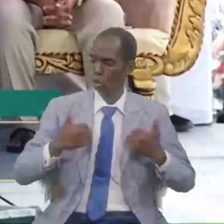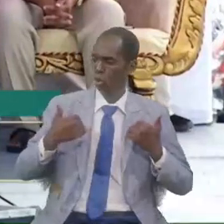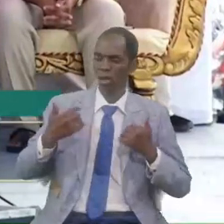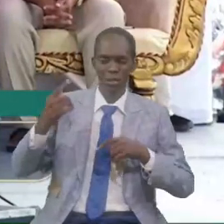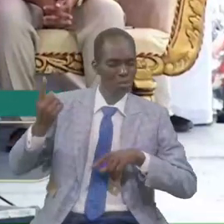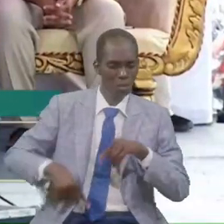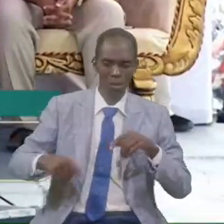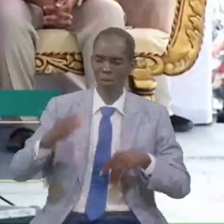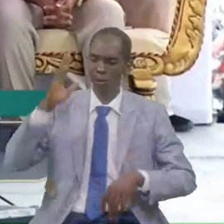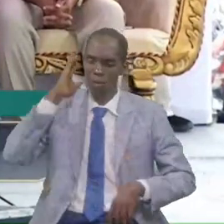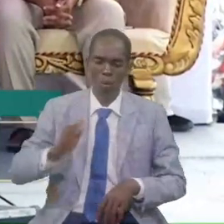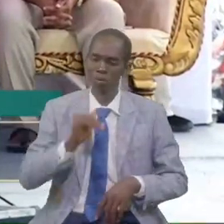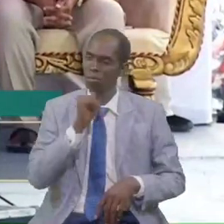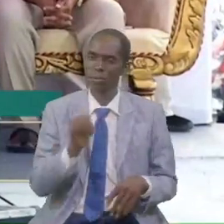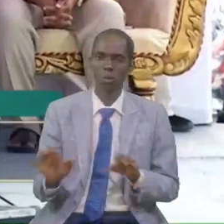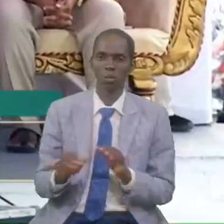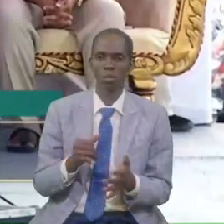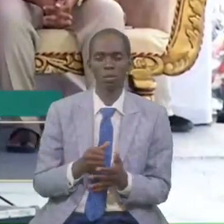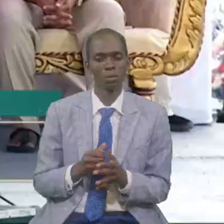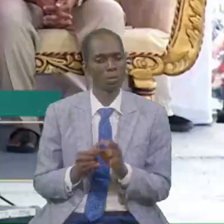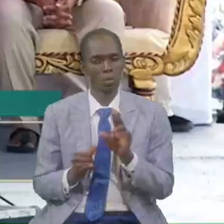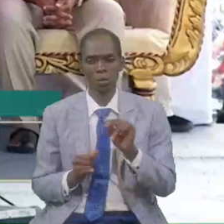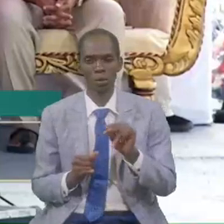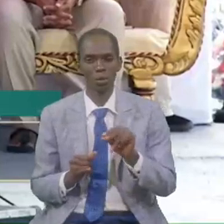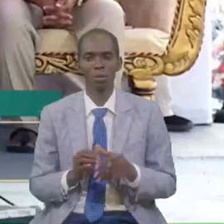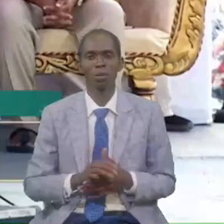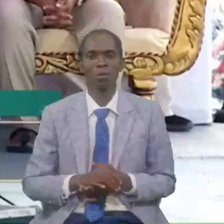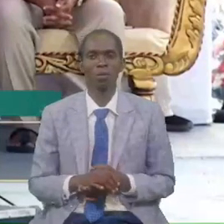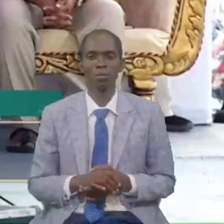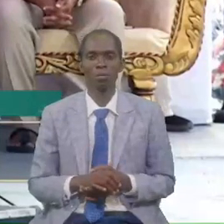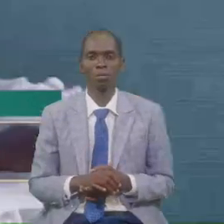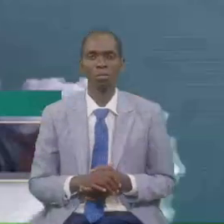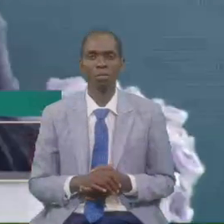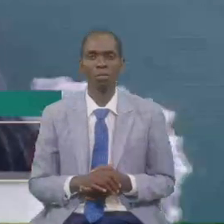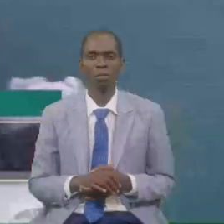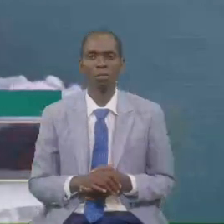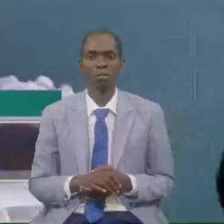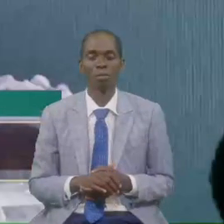L'ancienne génération dit, mais ce que nous n'avons pas pu faire, la jeune génération ne peut pas et ne pourra pas.